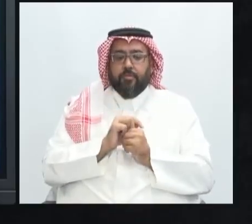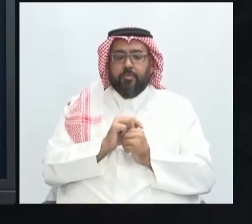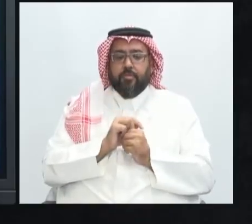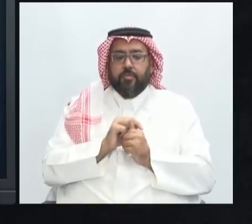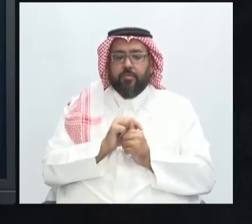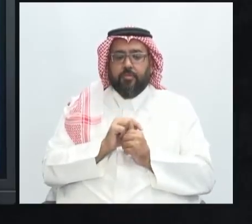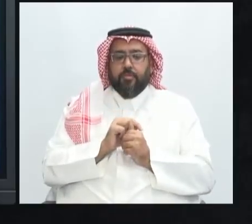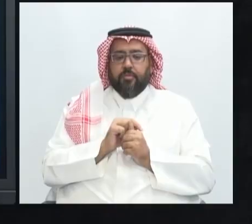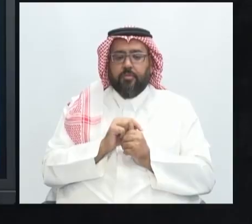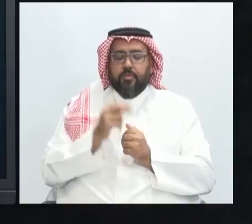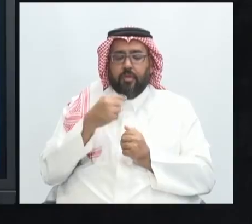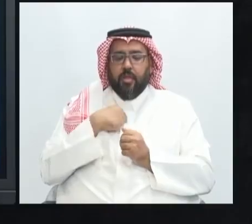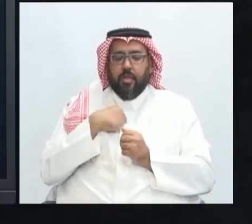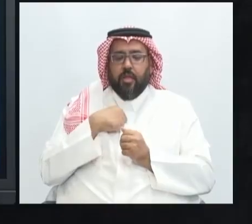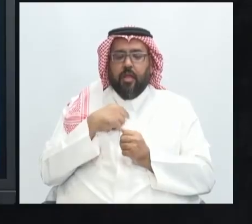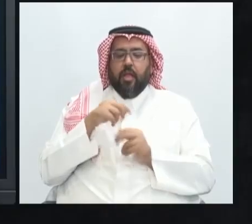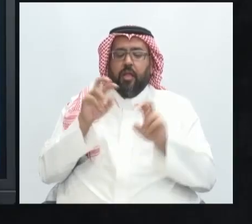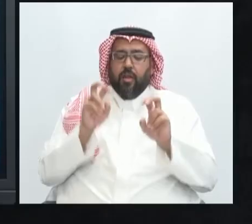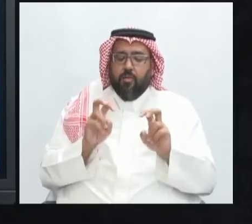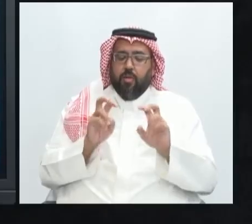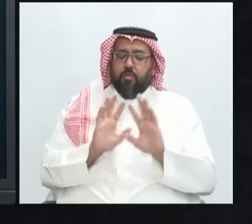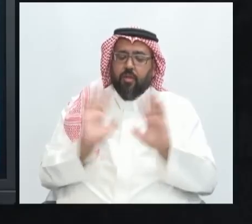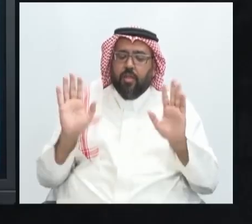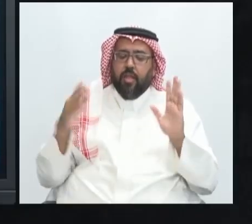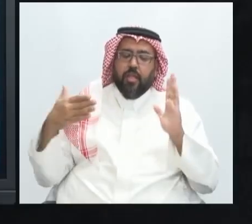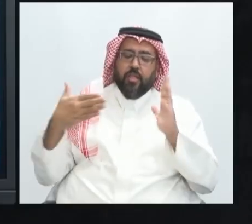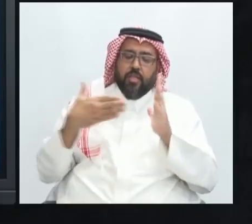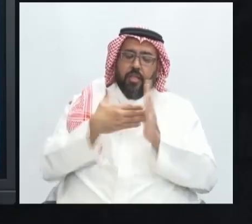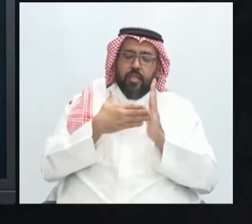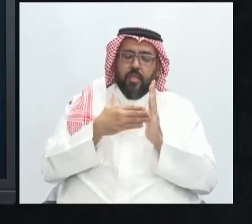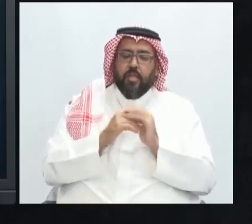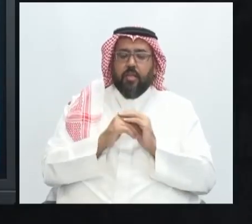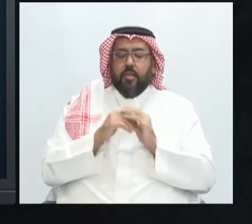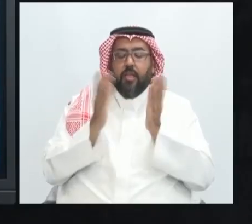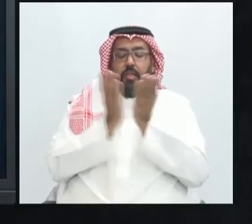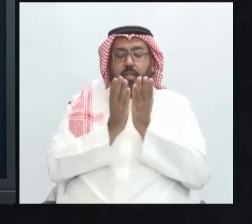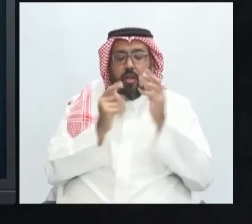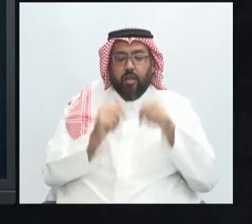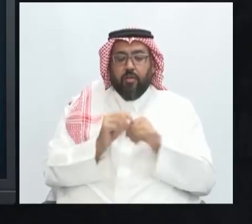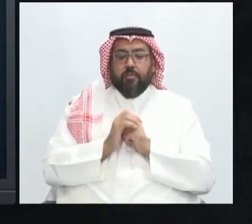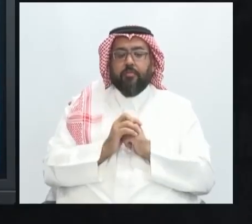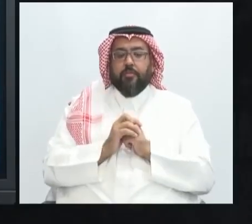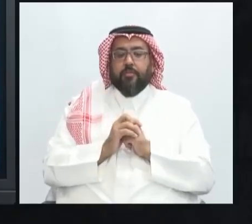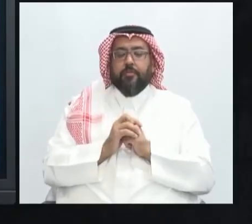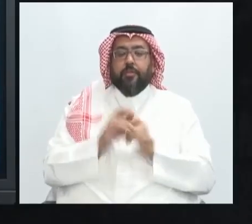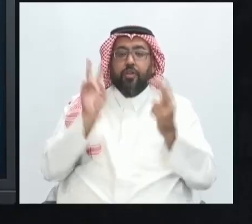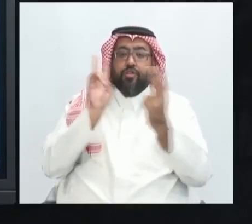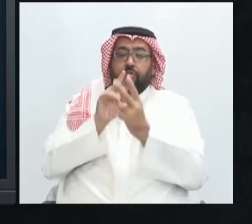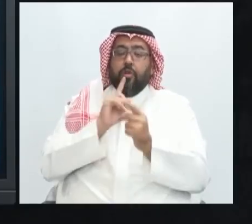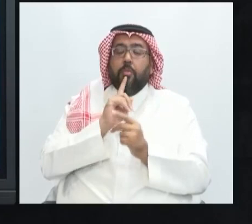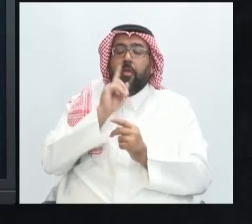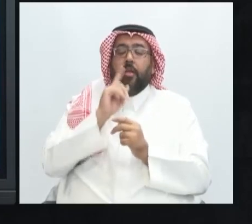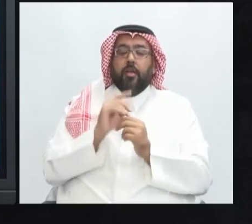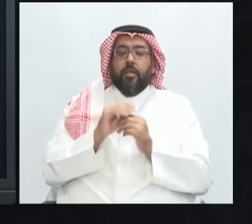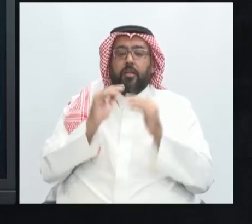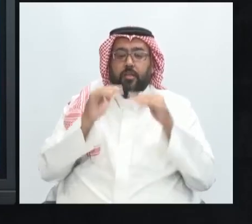لاجابتها اما نحن فاننا في هذه اللحظات نكون قد وصلنا سويا لنهايه درسنا لهذا اليوم التقيكم بحول الله